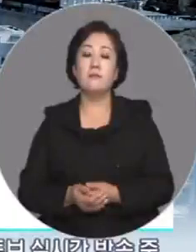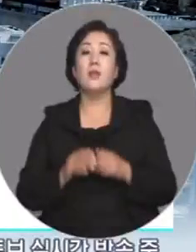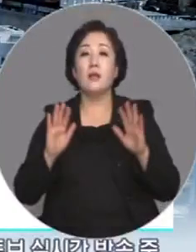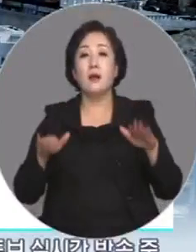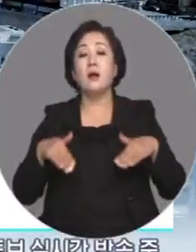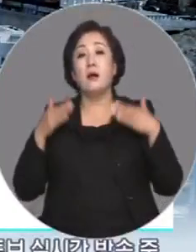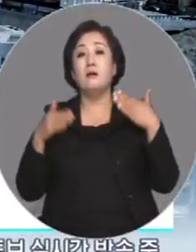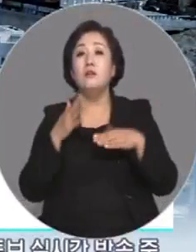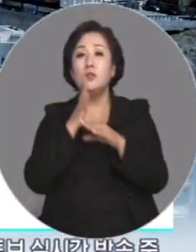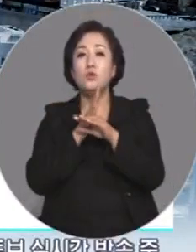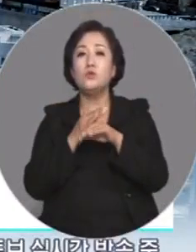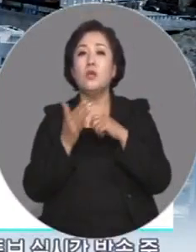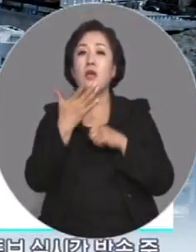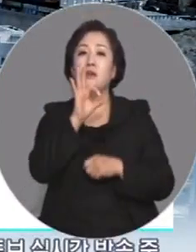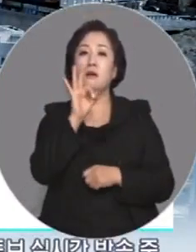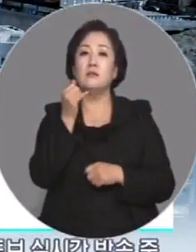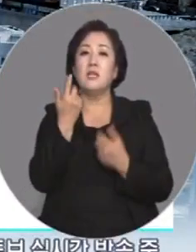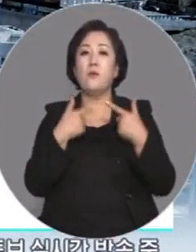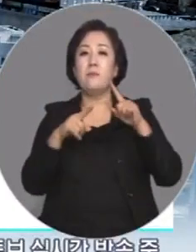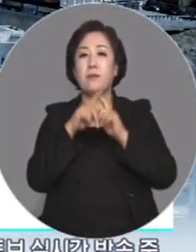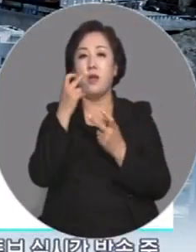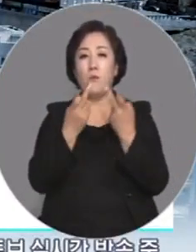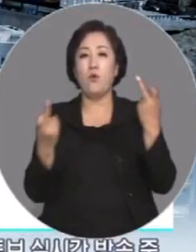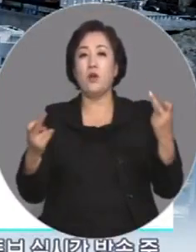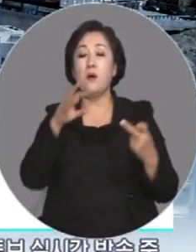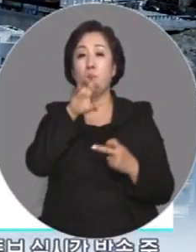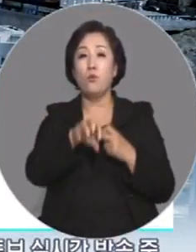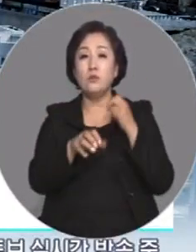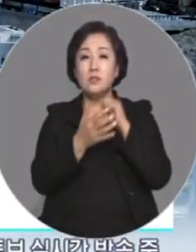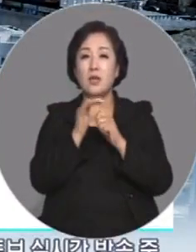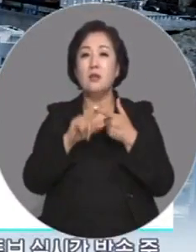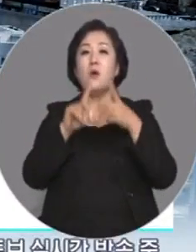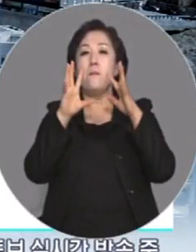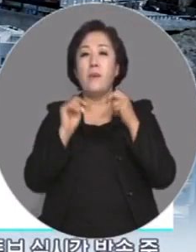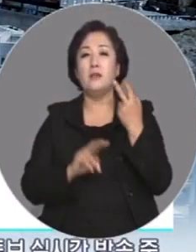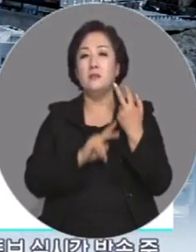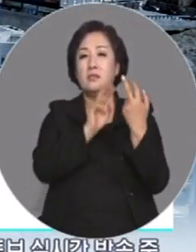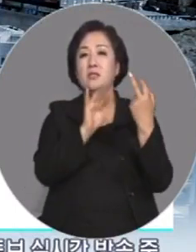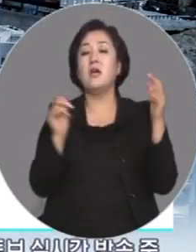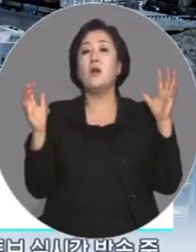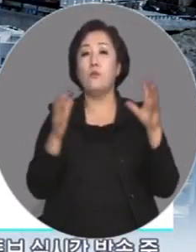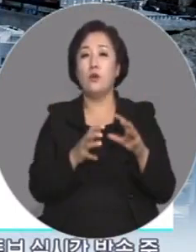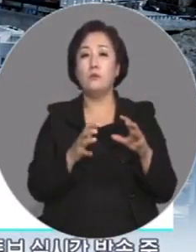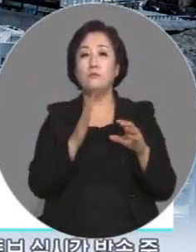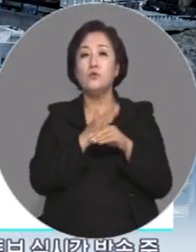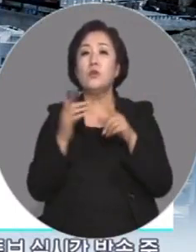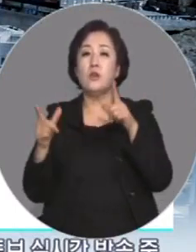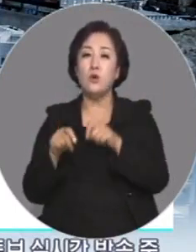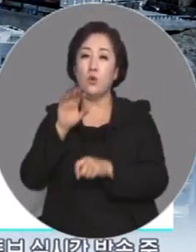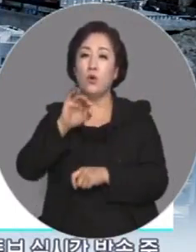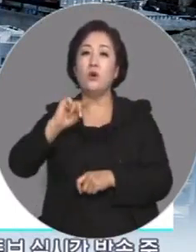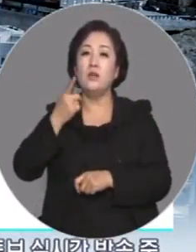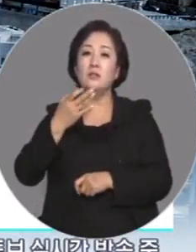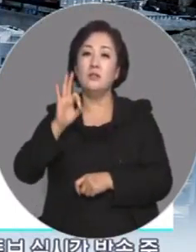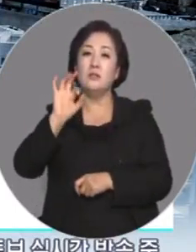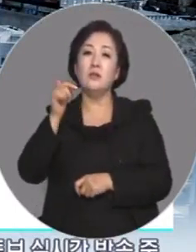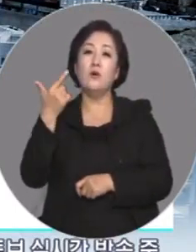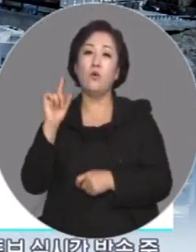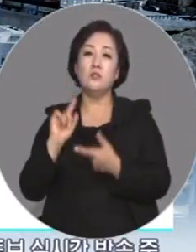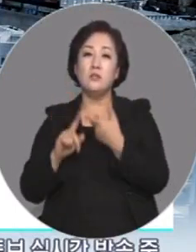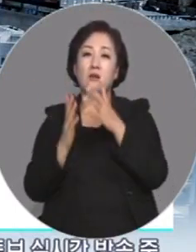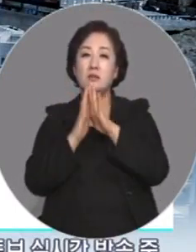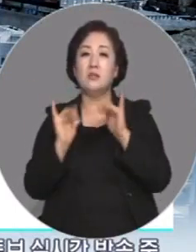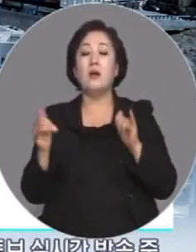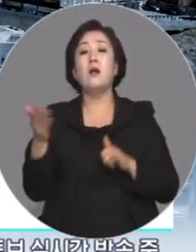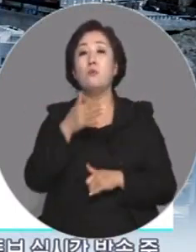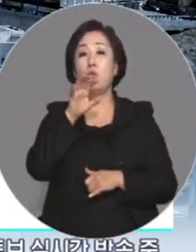가을을 맞아 영남 알프스 복합 웰컴 센터에는 많은 등산객이 몰리고 있지만 바로 옆 등억 온천 지구는